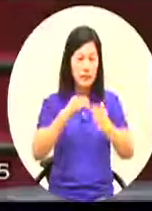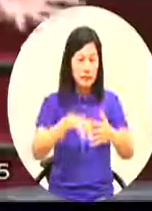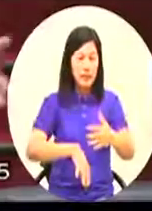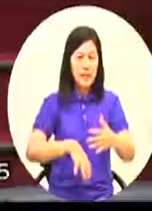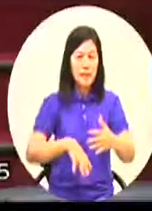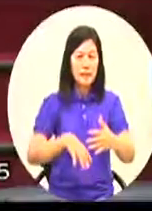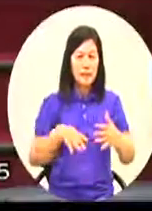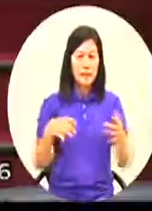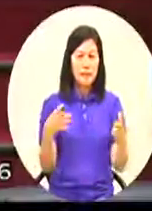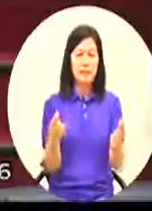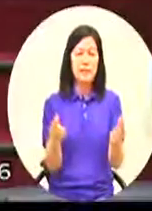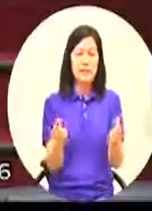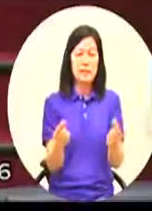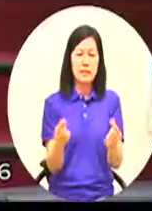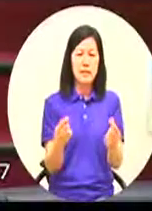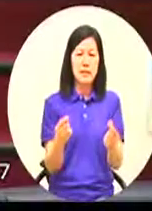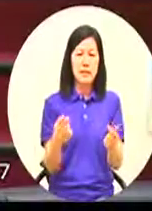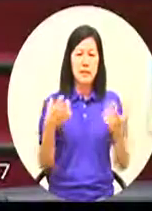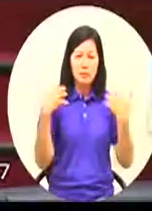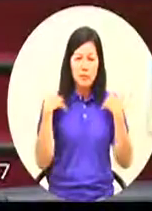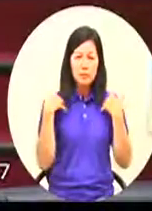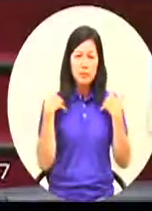都可以谈的，我们为什么都不能谈？